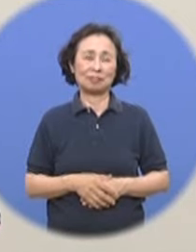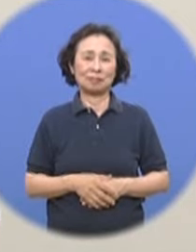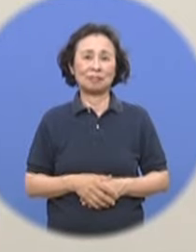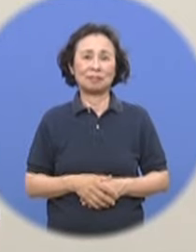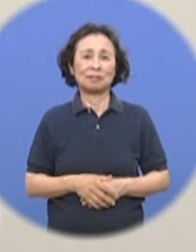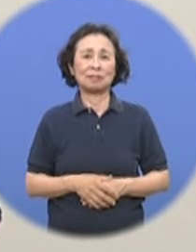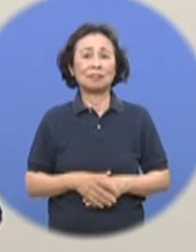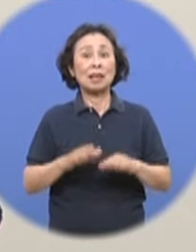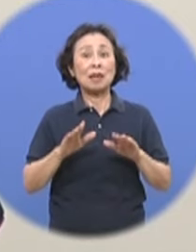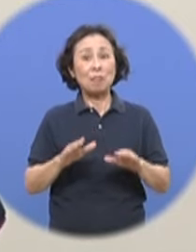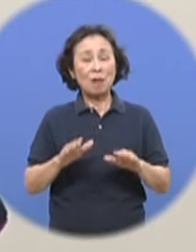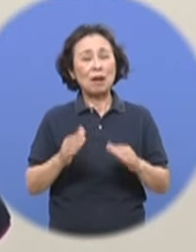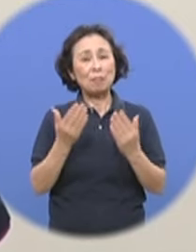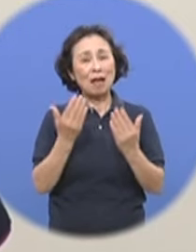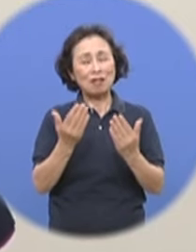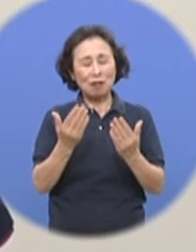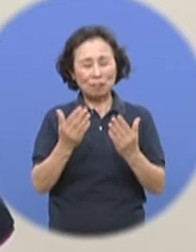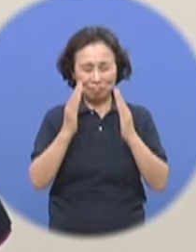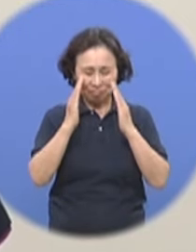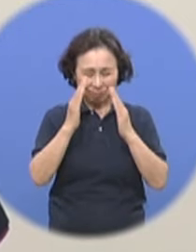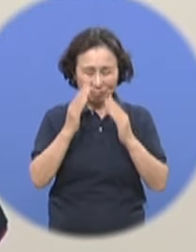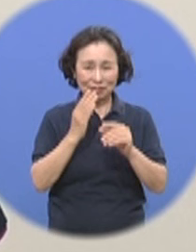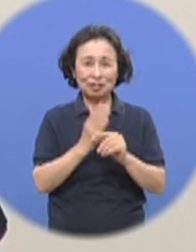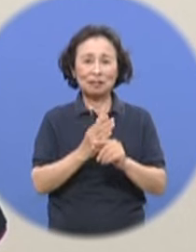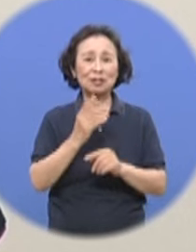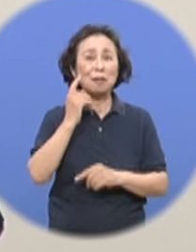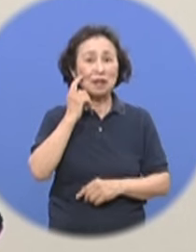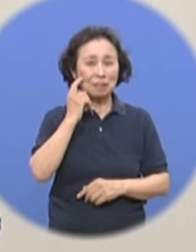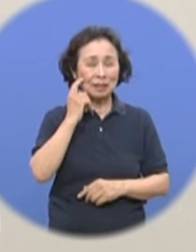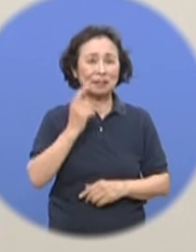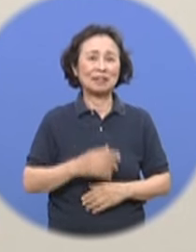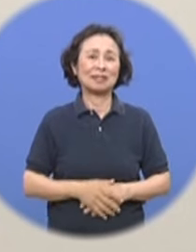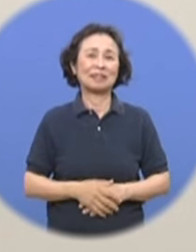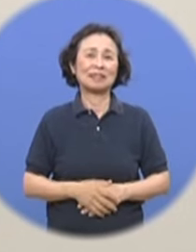今は勉強中で結構